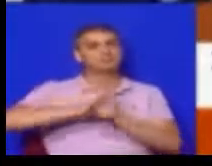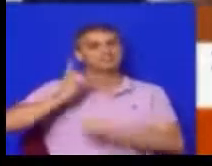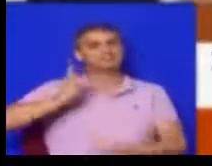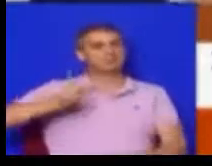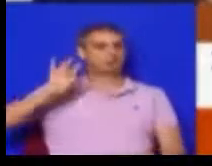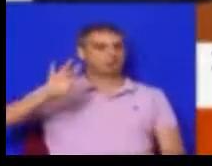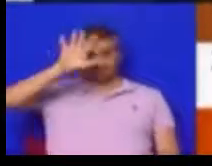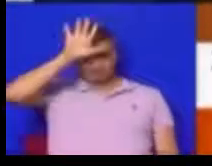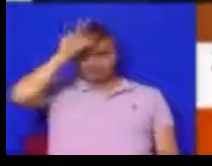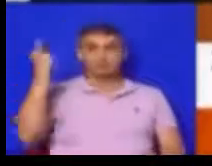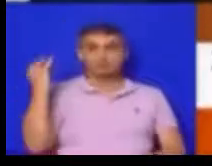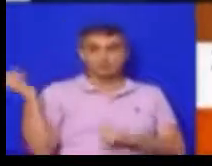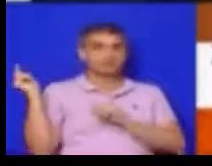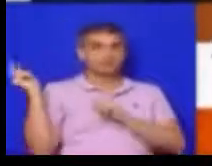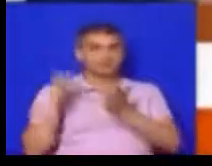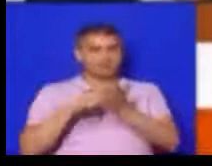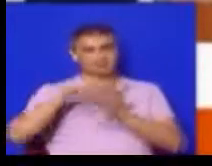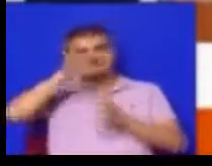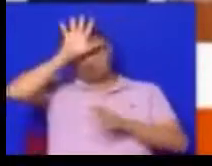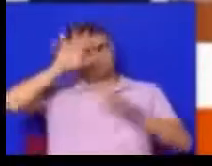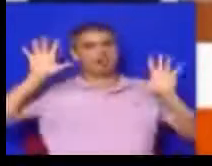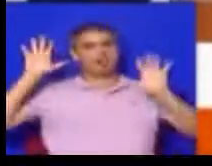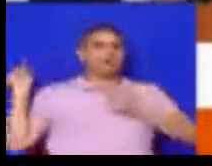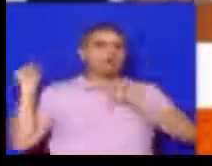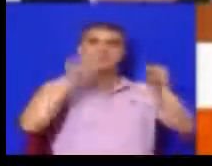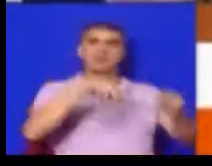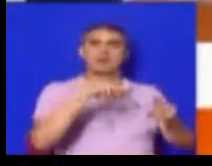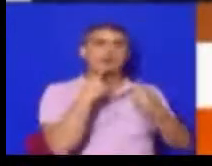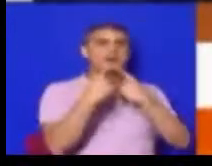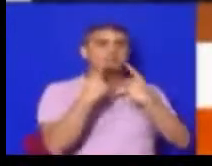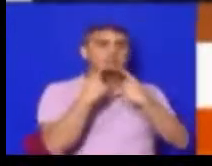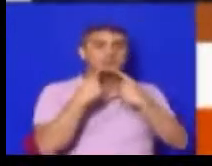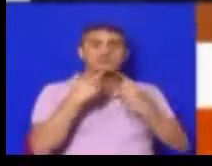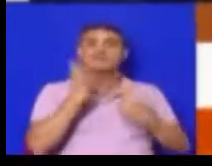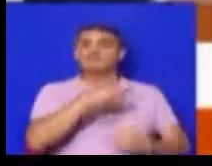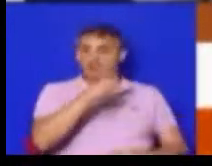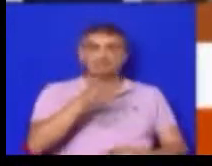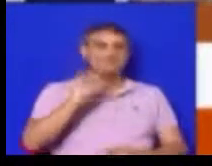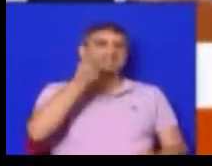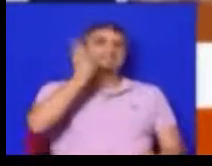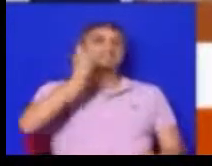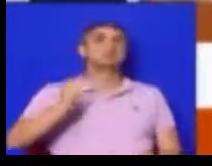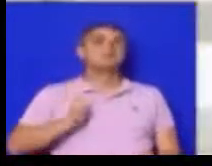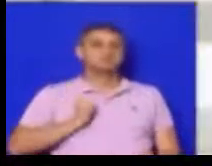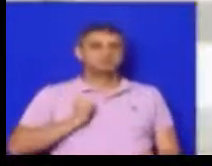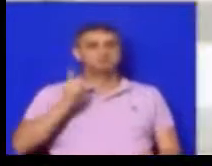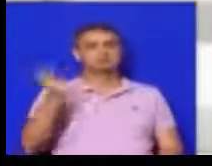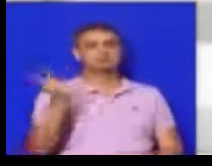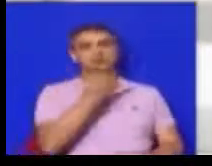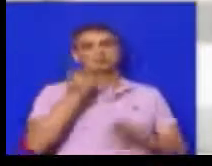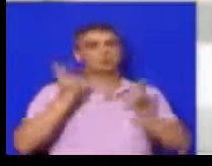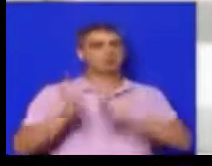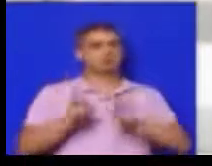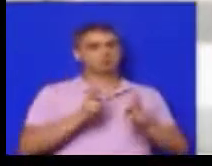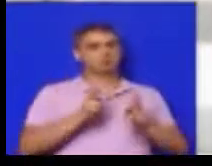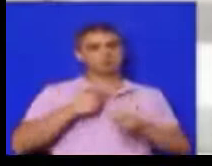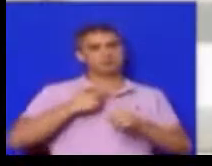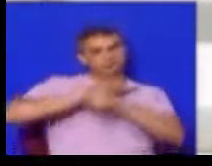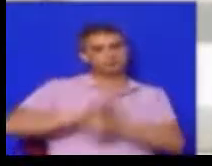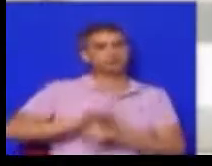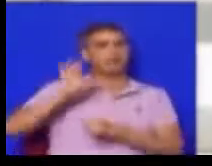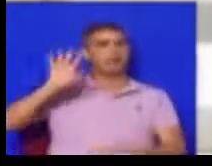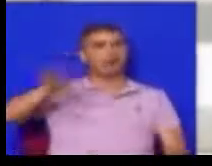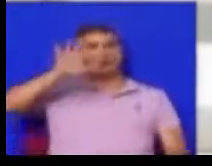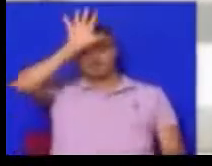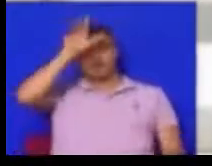הסנקציות הביאו את האיראנים למסע ומתן, הם והאיום הצבאי האמין, הם המנופים שיש אל מול איראן.